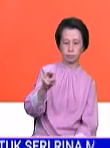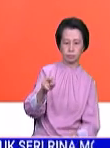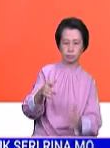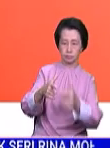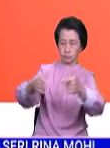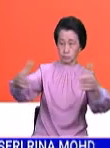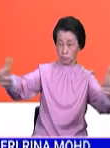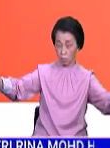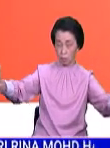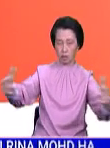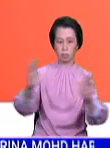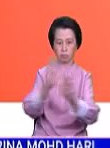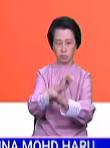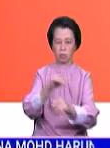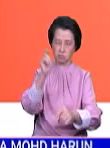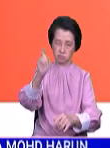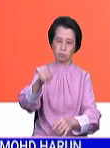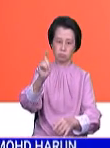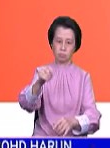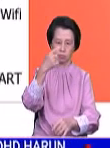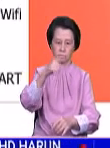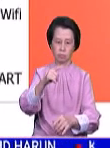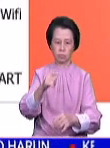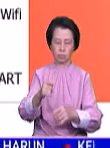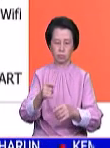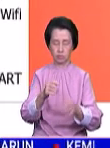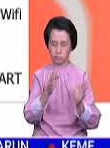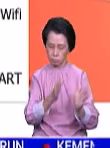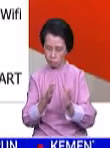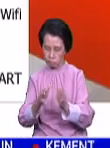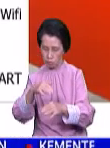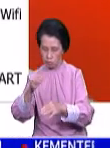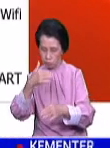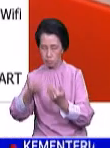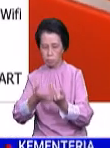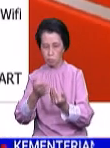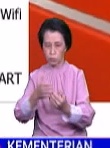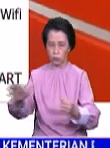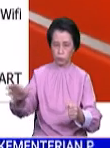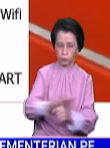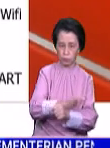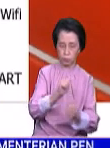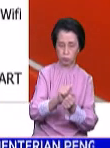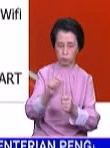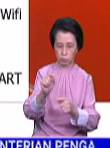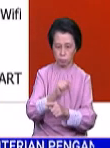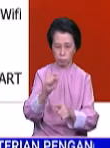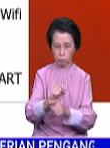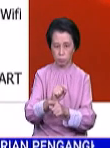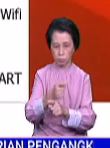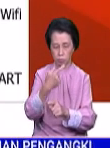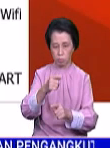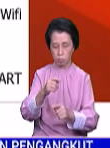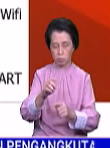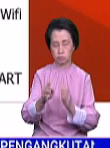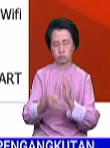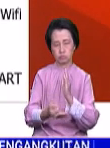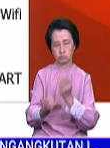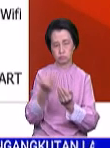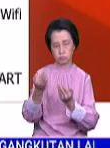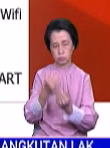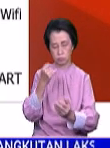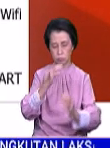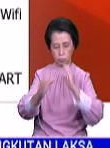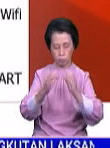keluasan negeri Sarawak, terdapat keperluan untuk mengambil strategi yang lebih menyeluruh dengan menggunapakai jaringan infrastruktur